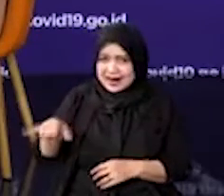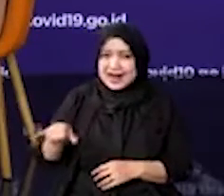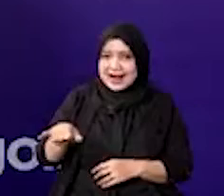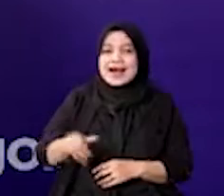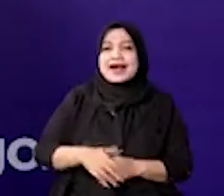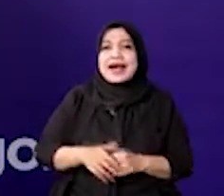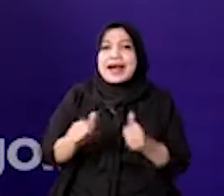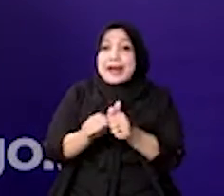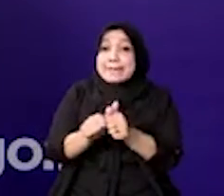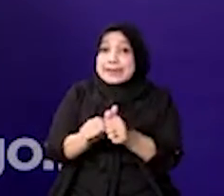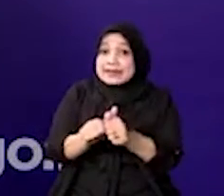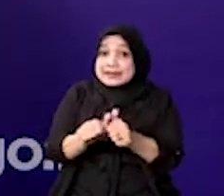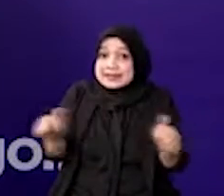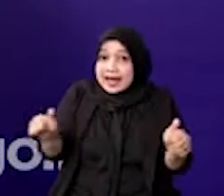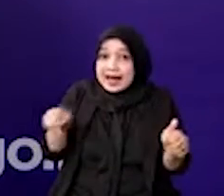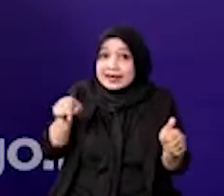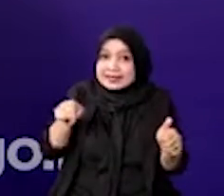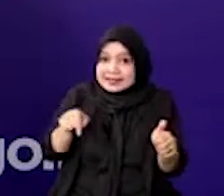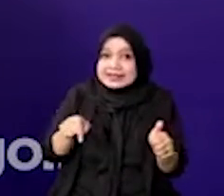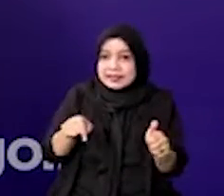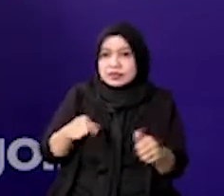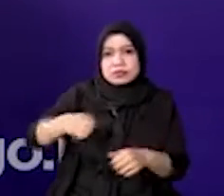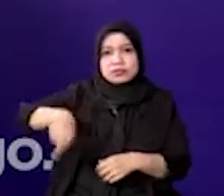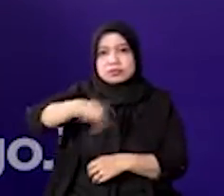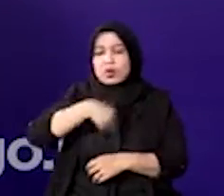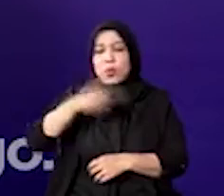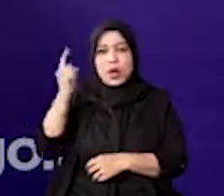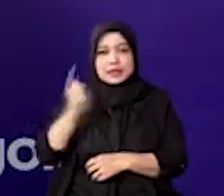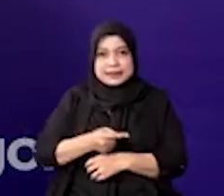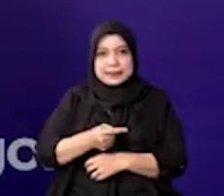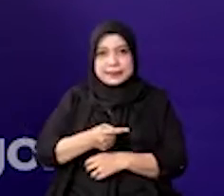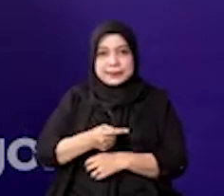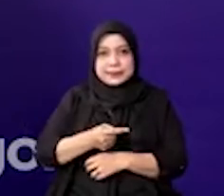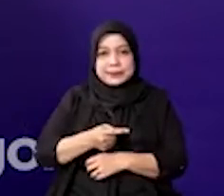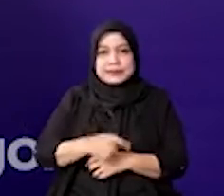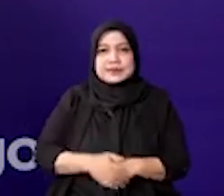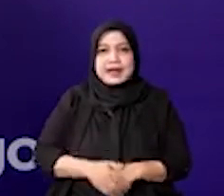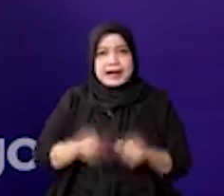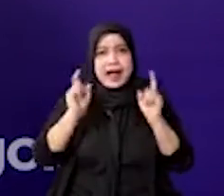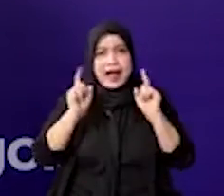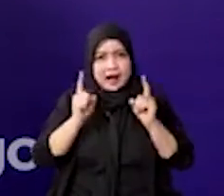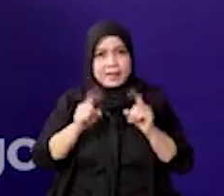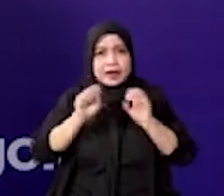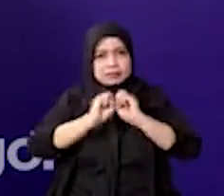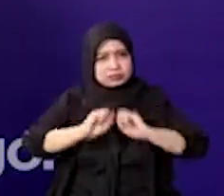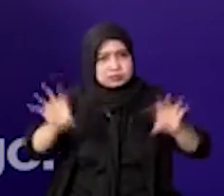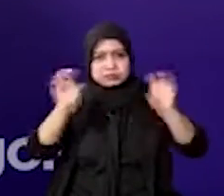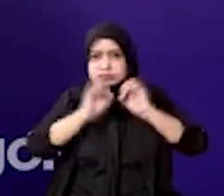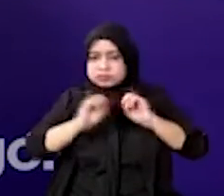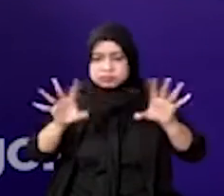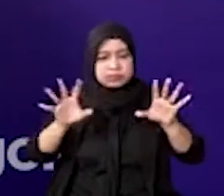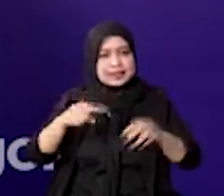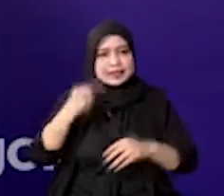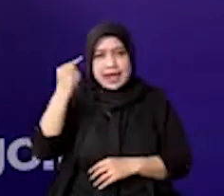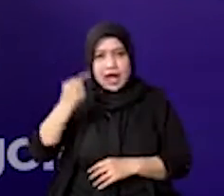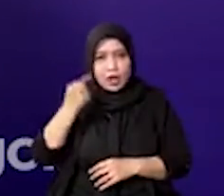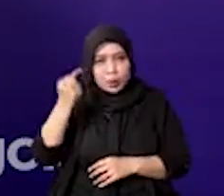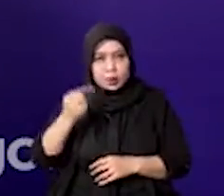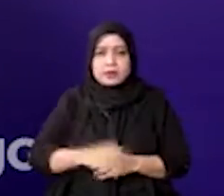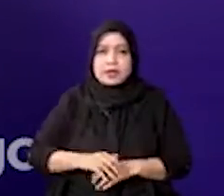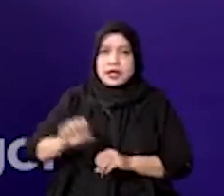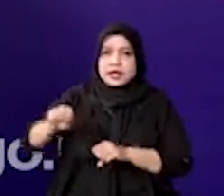lagi kebersihan adalah kewajiban kita menjaga dan juga di anjuran agama agama